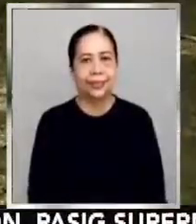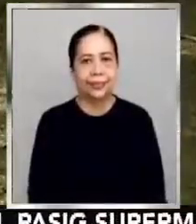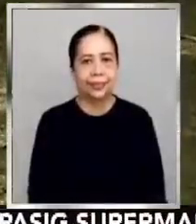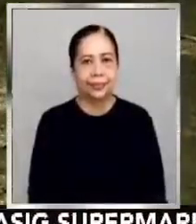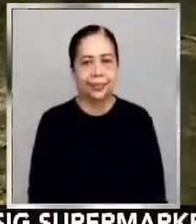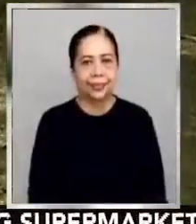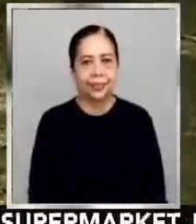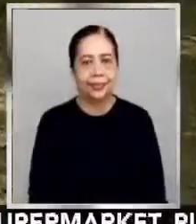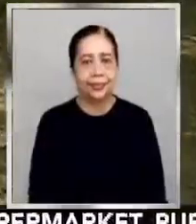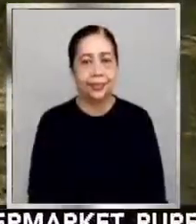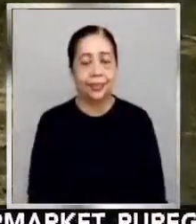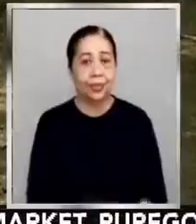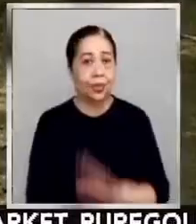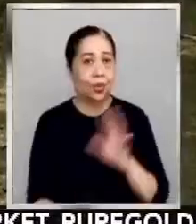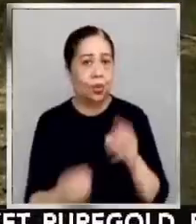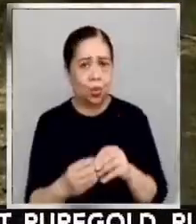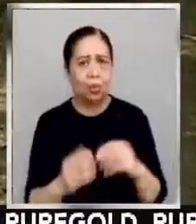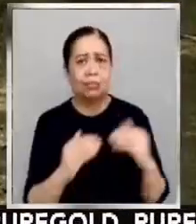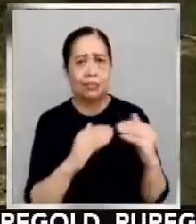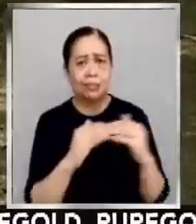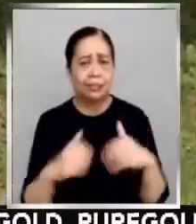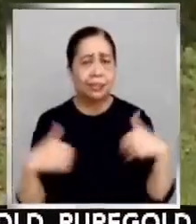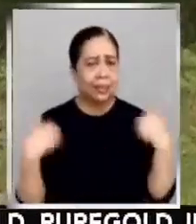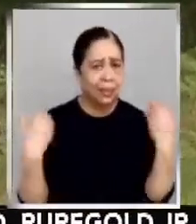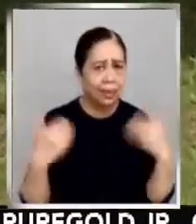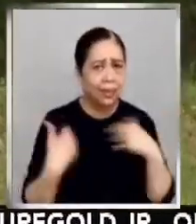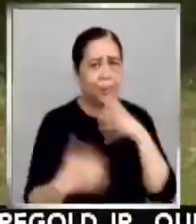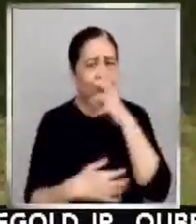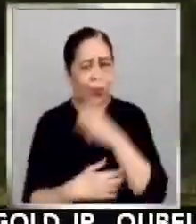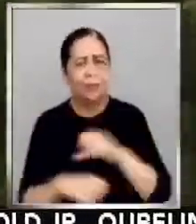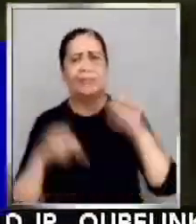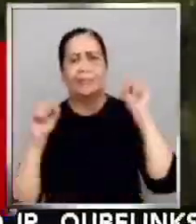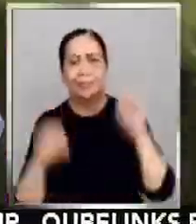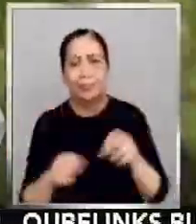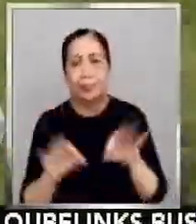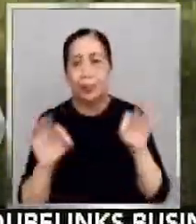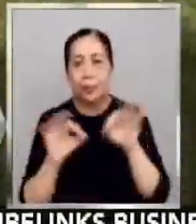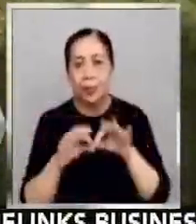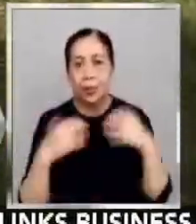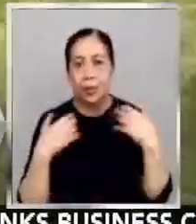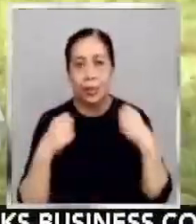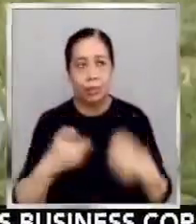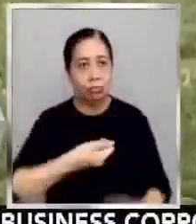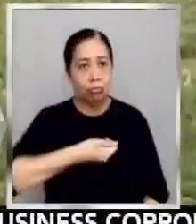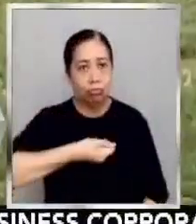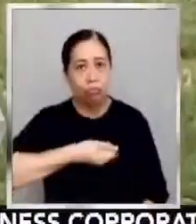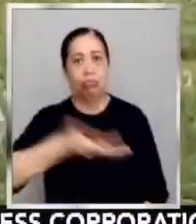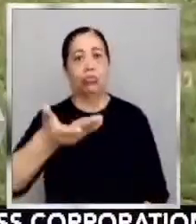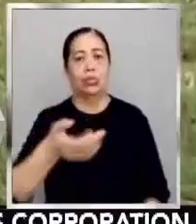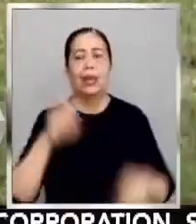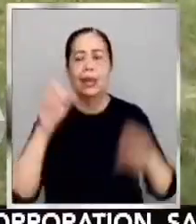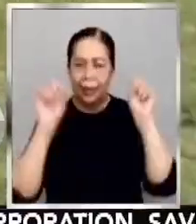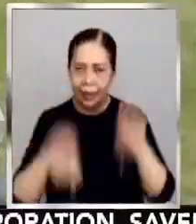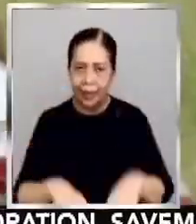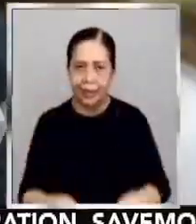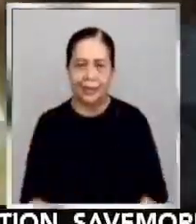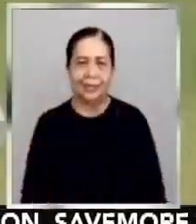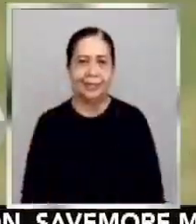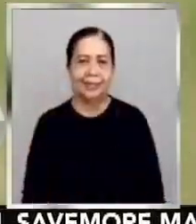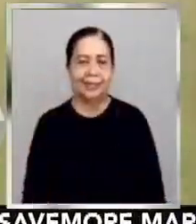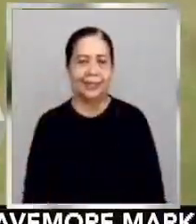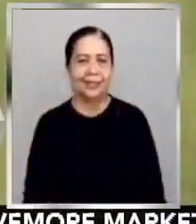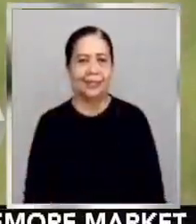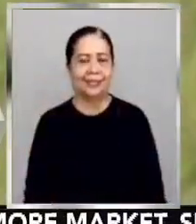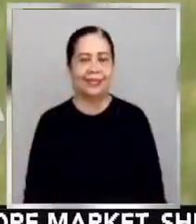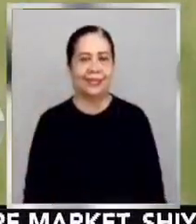Para sa lahat ang larong ito, mapabata man o matanda, basta't may kakayahang ihagis ang disc. Para sa GMA Integrated